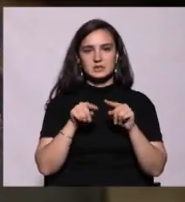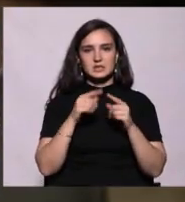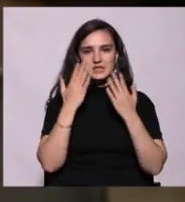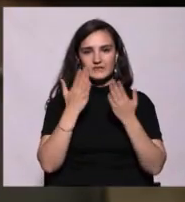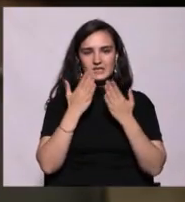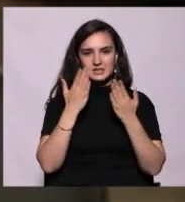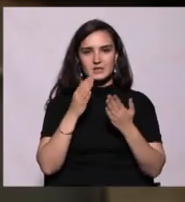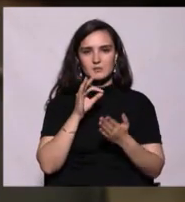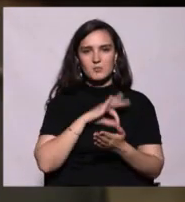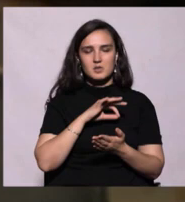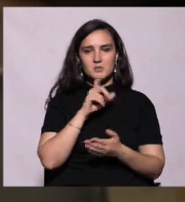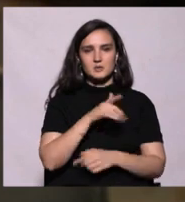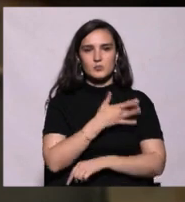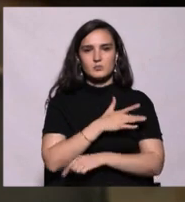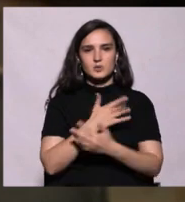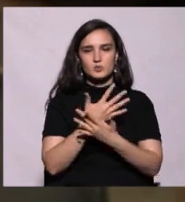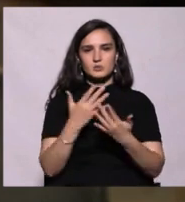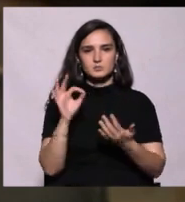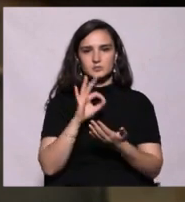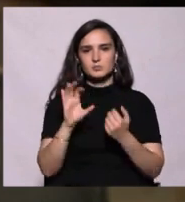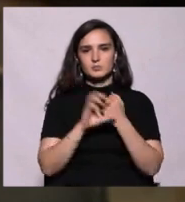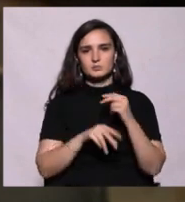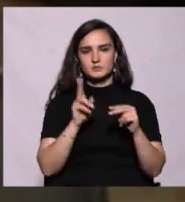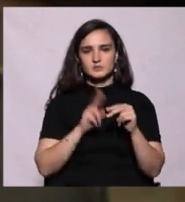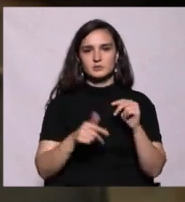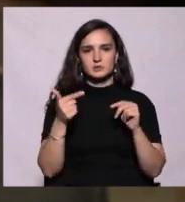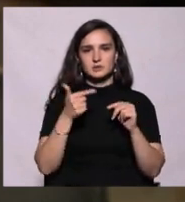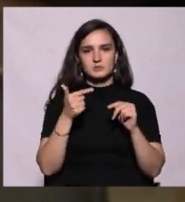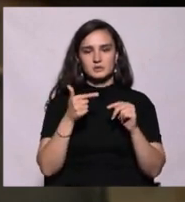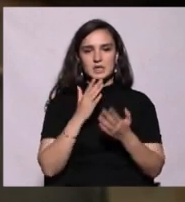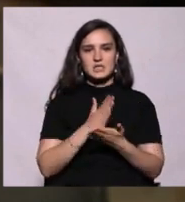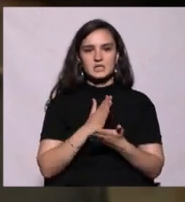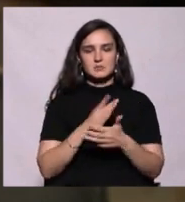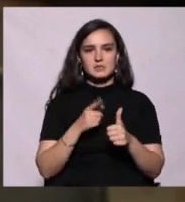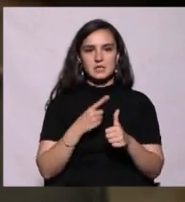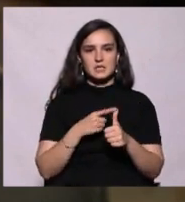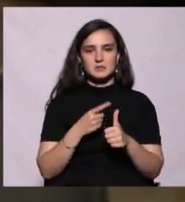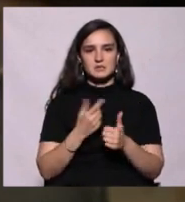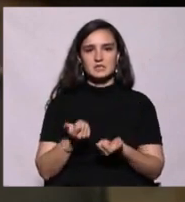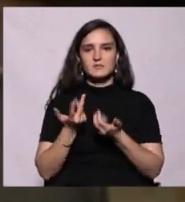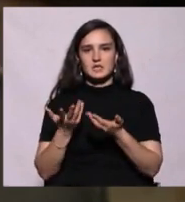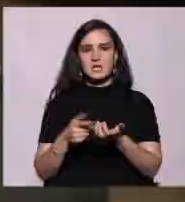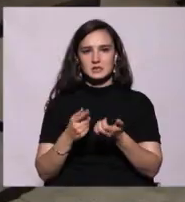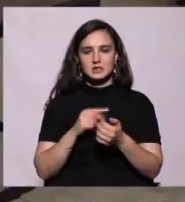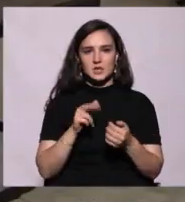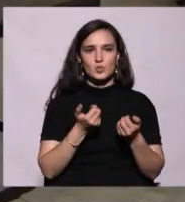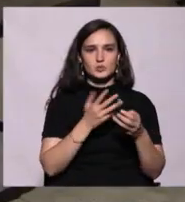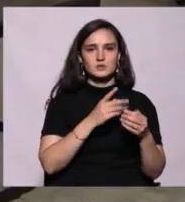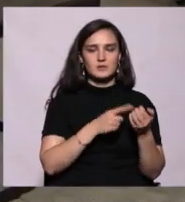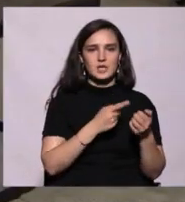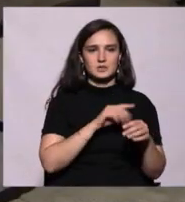მომხმარებელთა მომსახურების შესახებ, ბოლოს კი დავასრულეთ გრამატიკით არსებითი სახელების თვლადი და უთვლადი